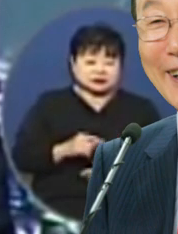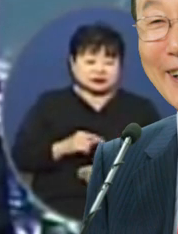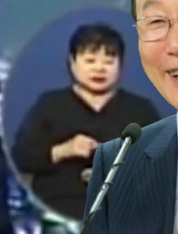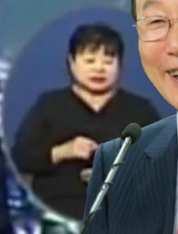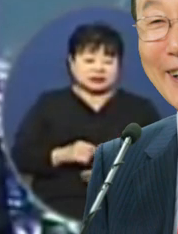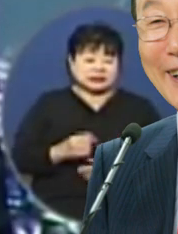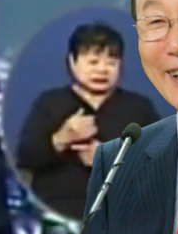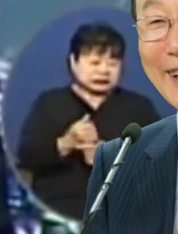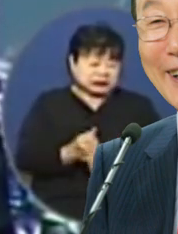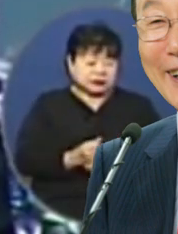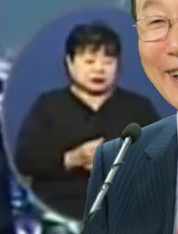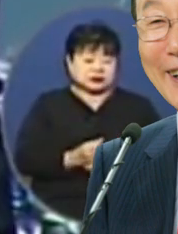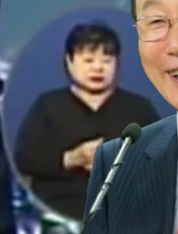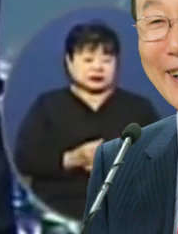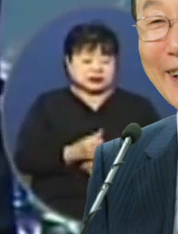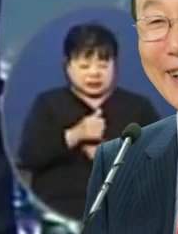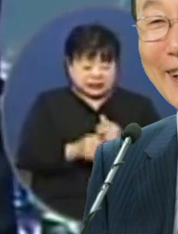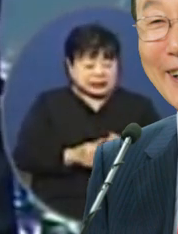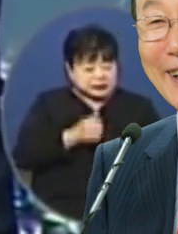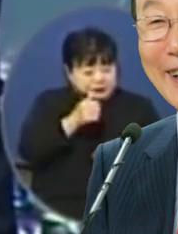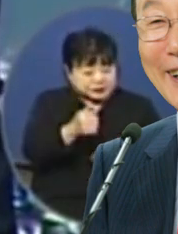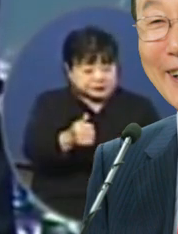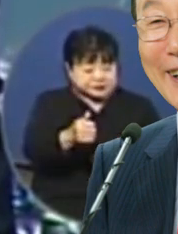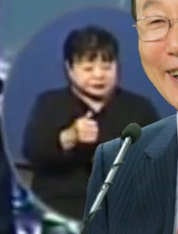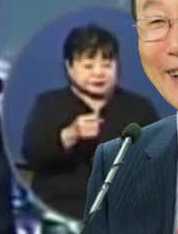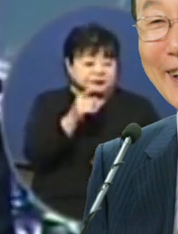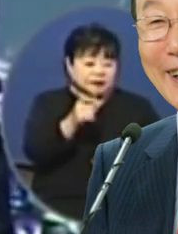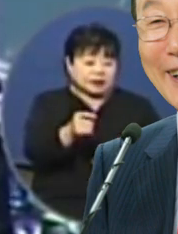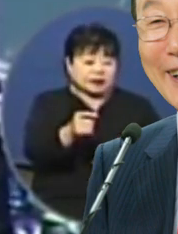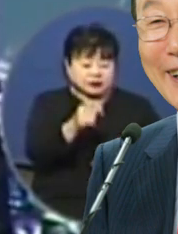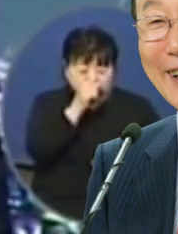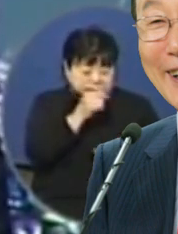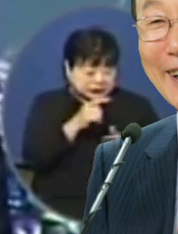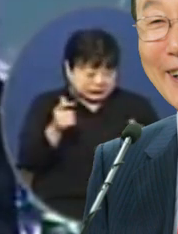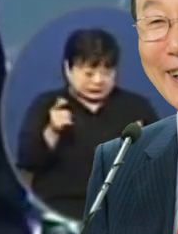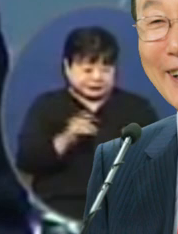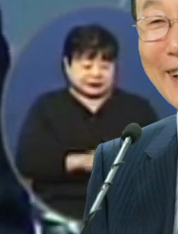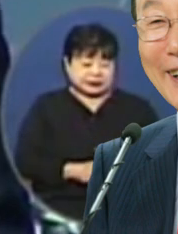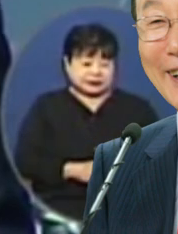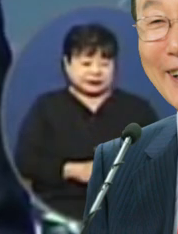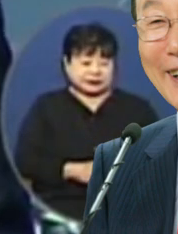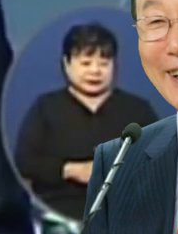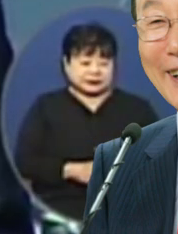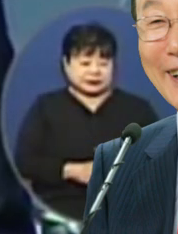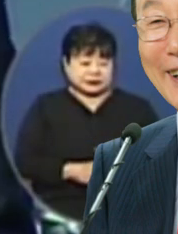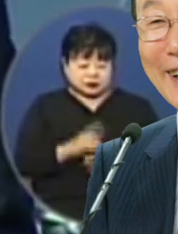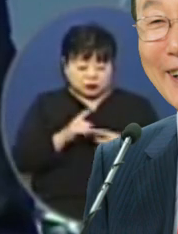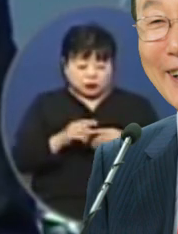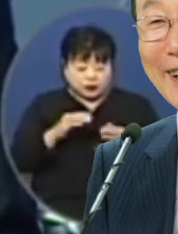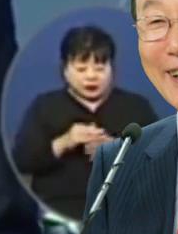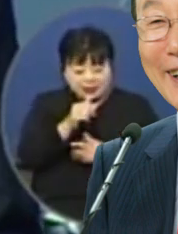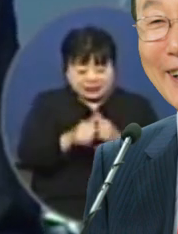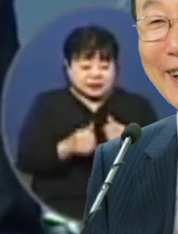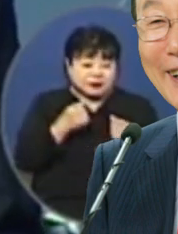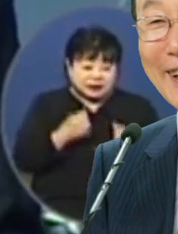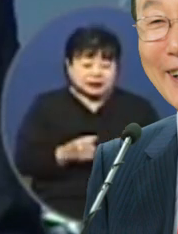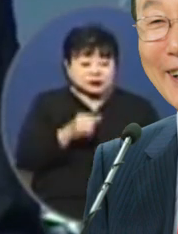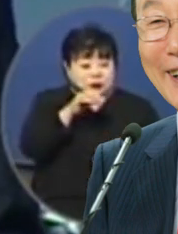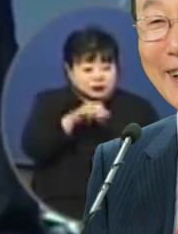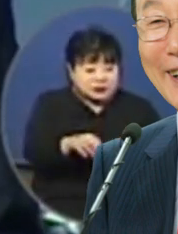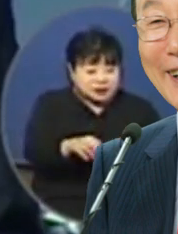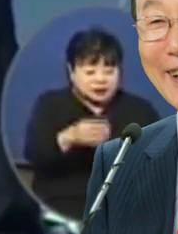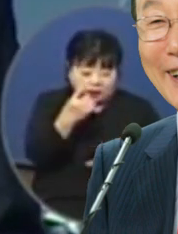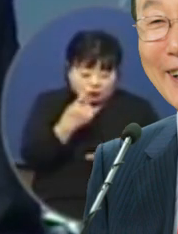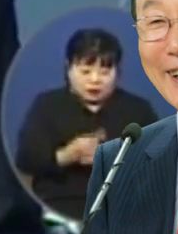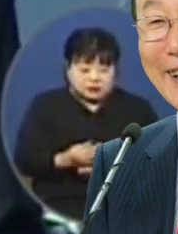딱 잡혀있으면 하나님이 그를 좋아하지 않는 것입니다. 교회는 하나님이 계신 곳에